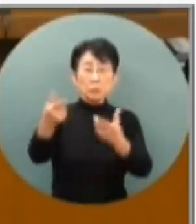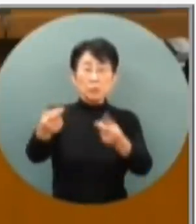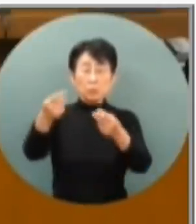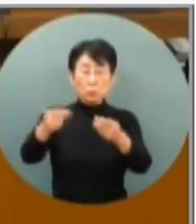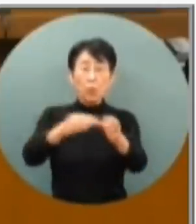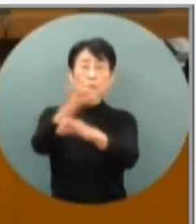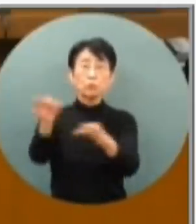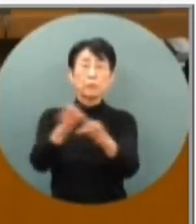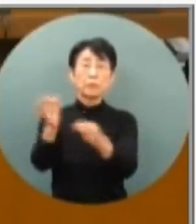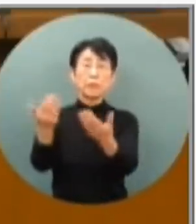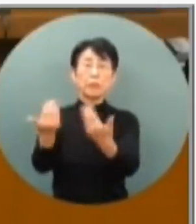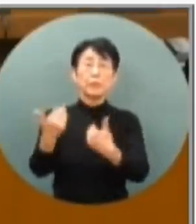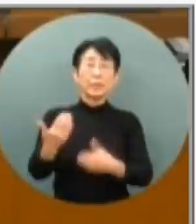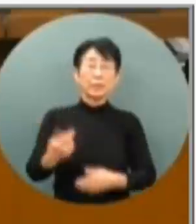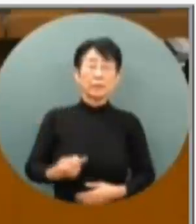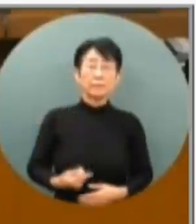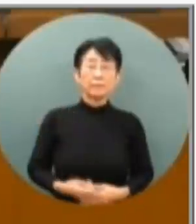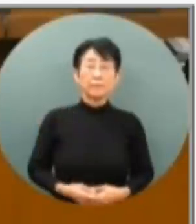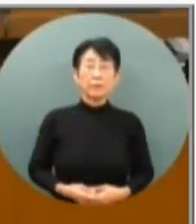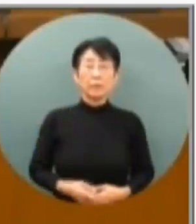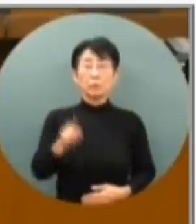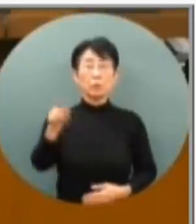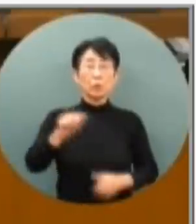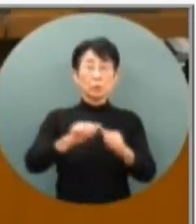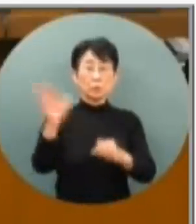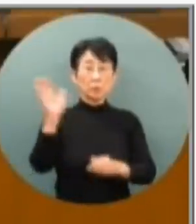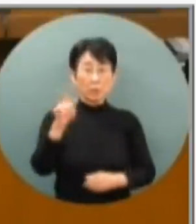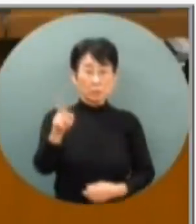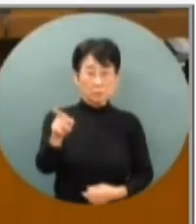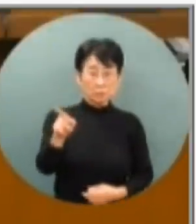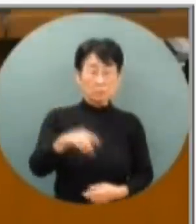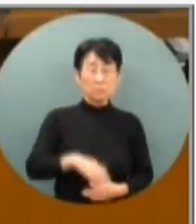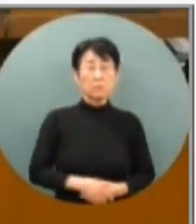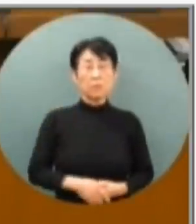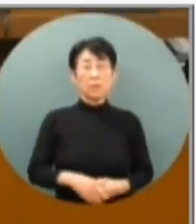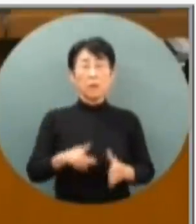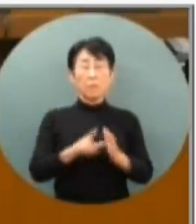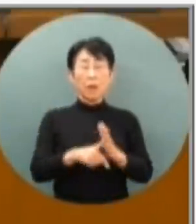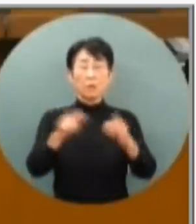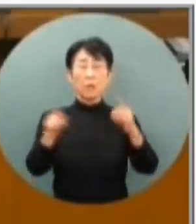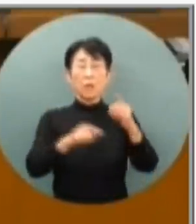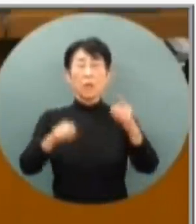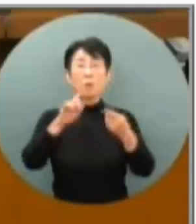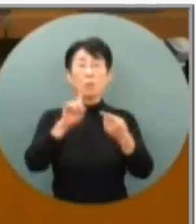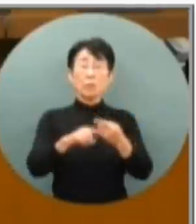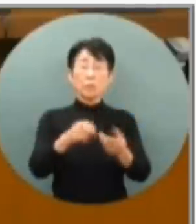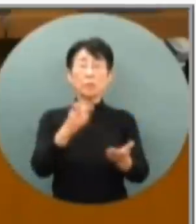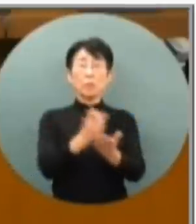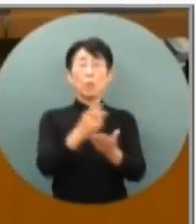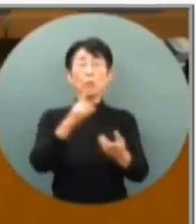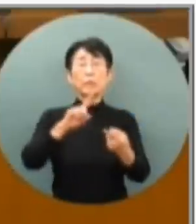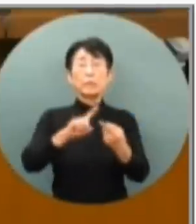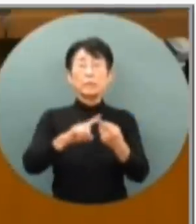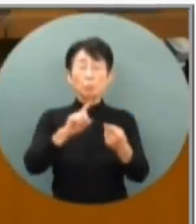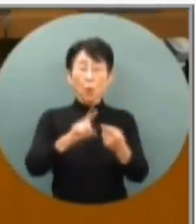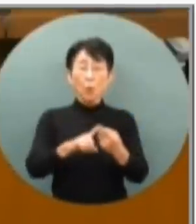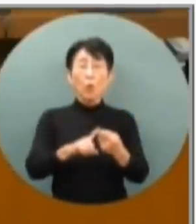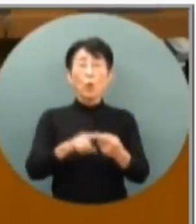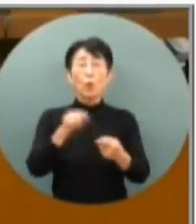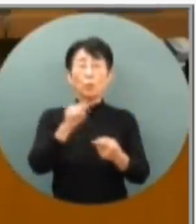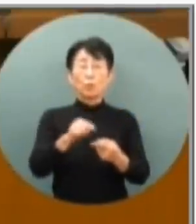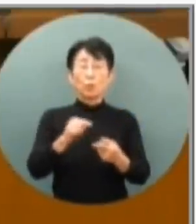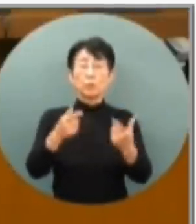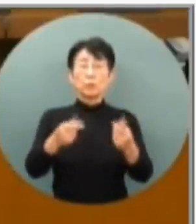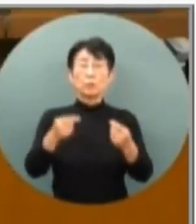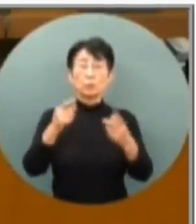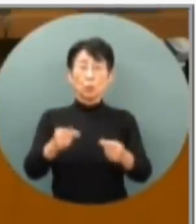んです。でそれをなおしないというのであれば、まあ、これはやっぱり法的にも規制ということで、国としても何かやるべき